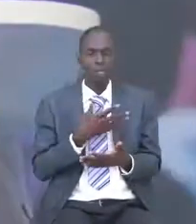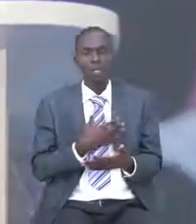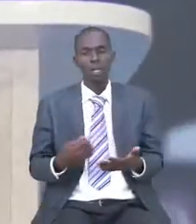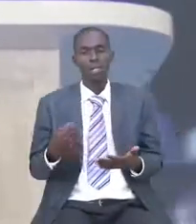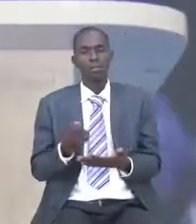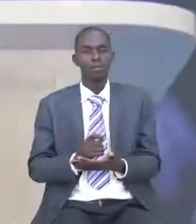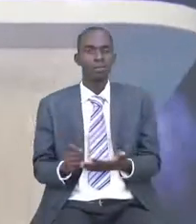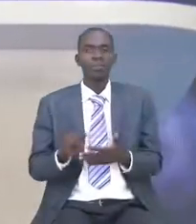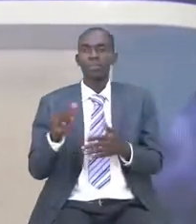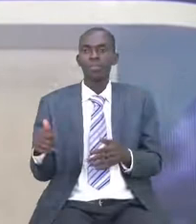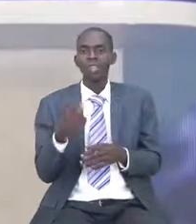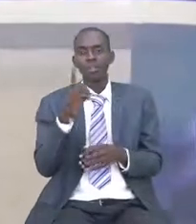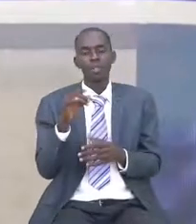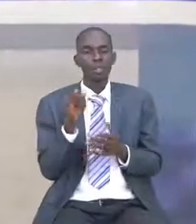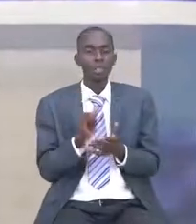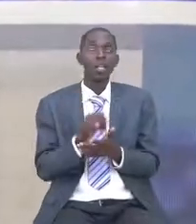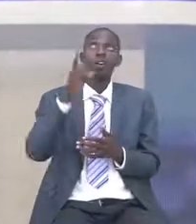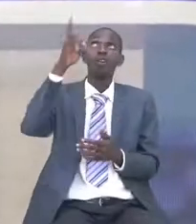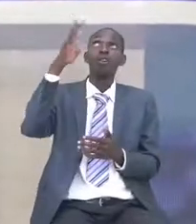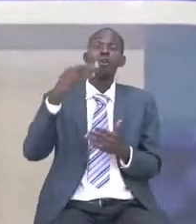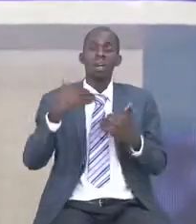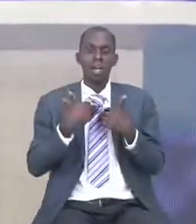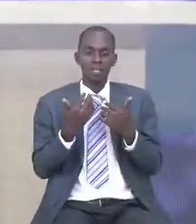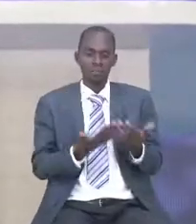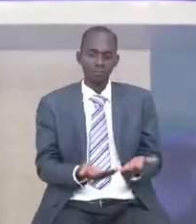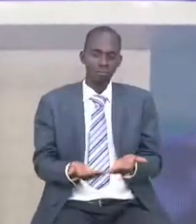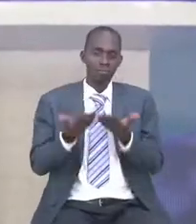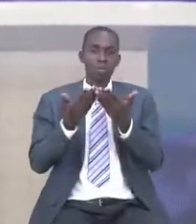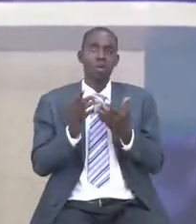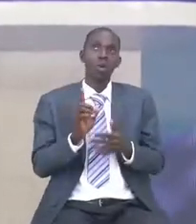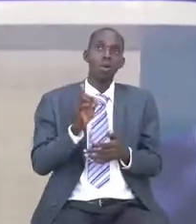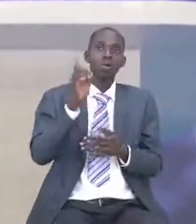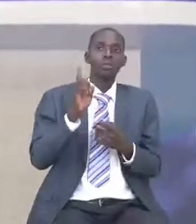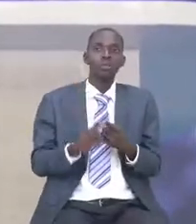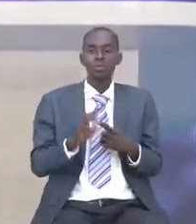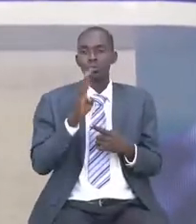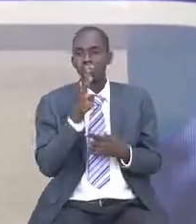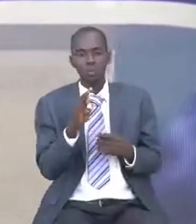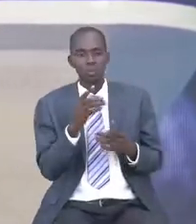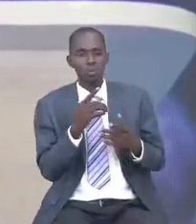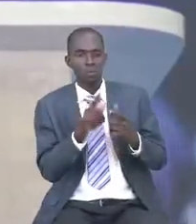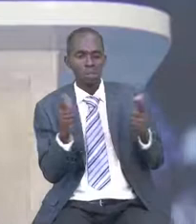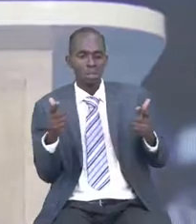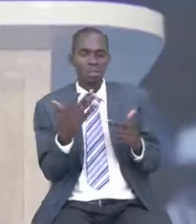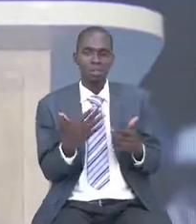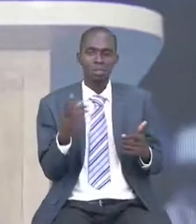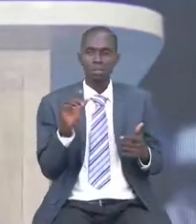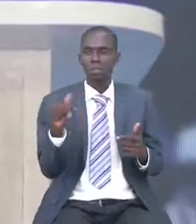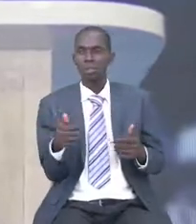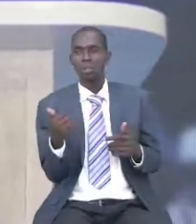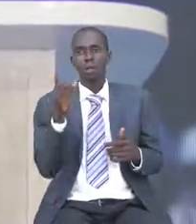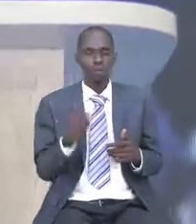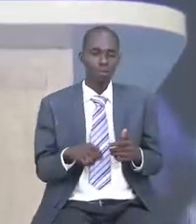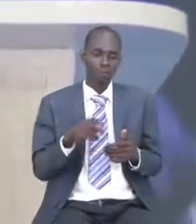et écrire. Quiconque que Dieu a suscité pour être ceci ou